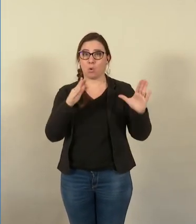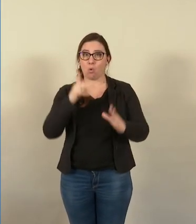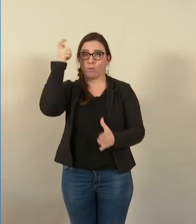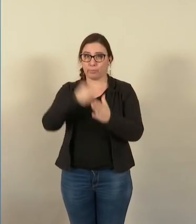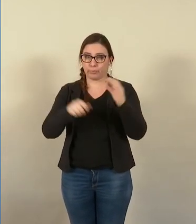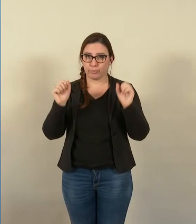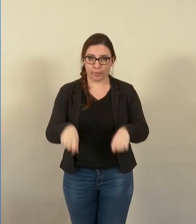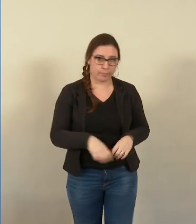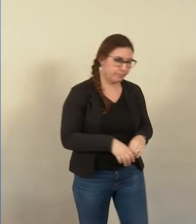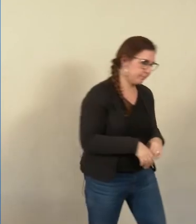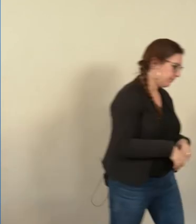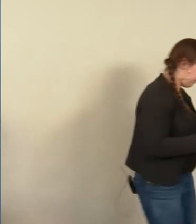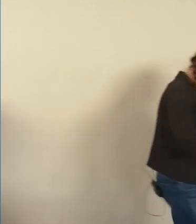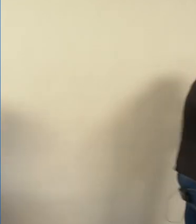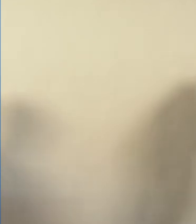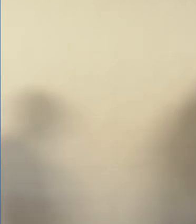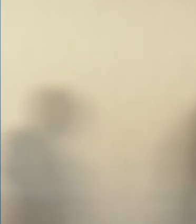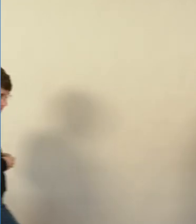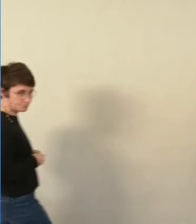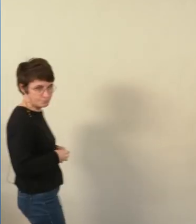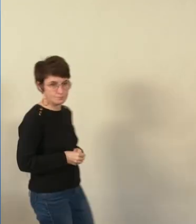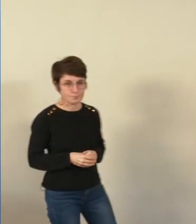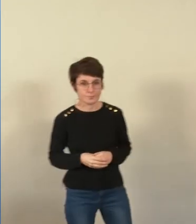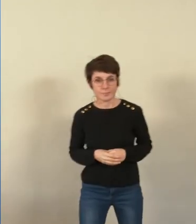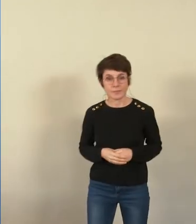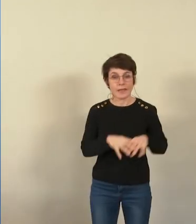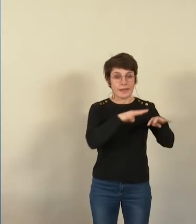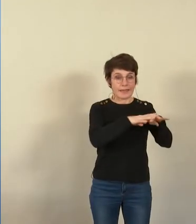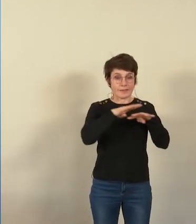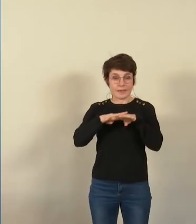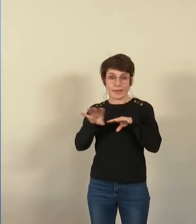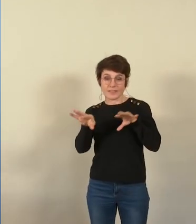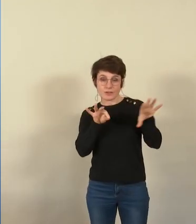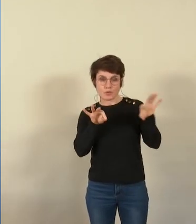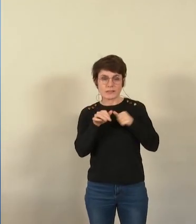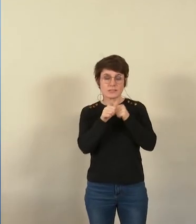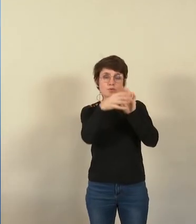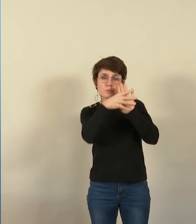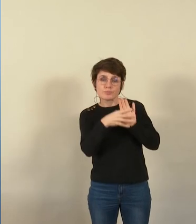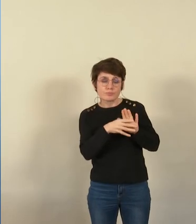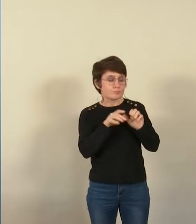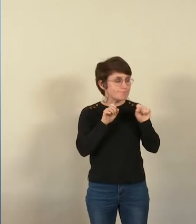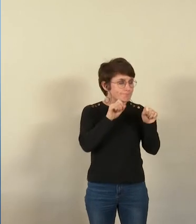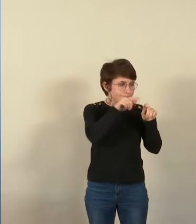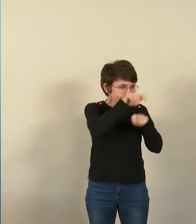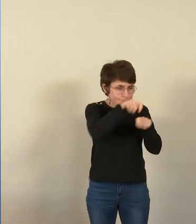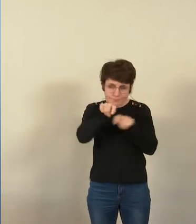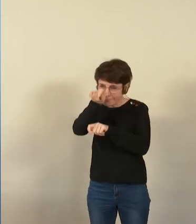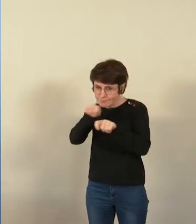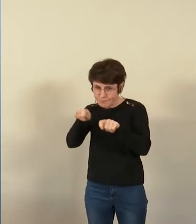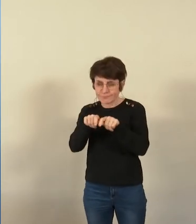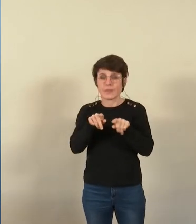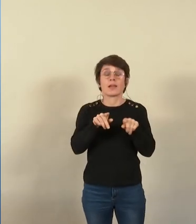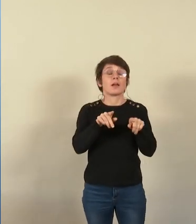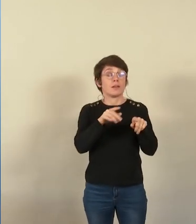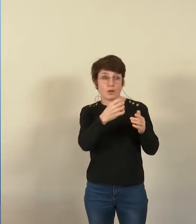déployé dans deux quartiers je l'ai dit qui ont été choisis selon des critères bien bien précis euh le le nombre de signalements qui ont été